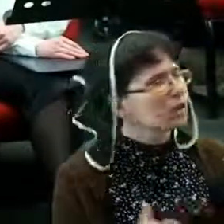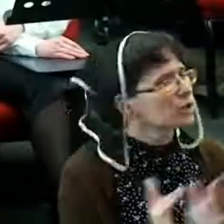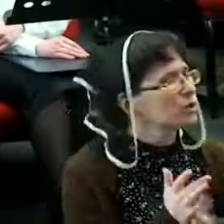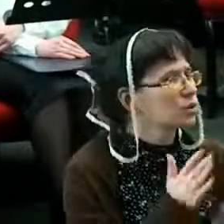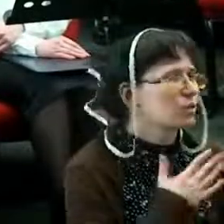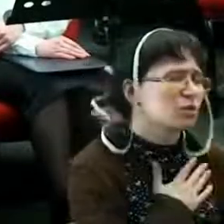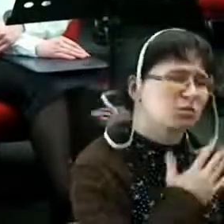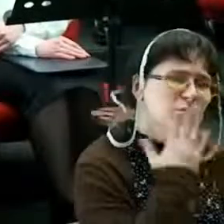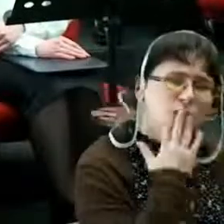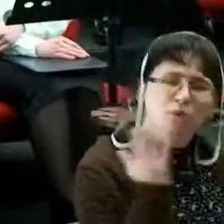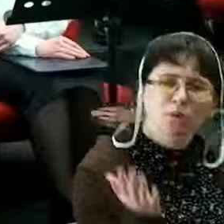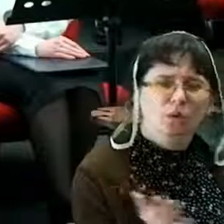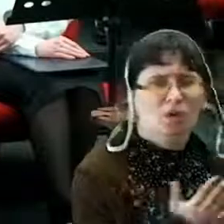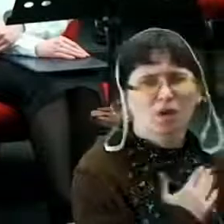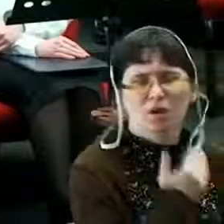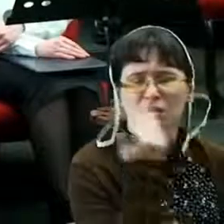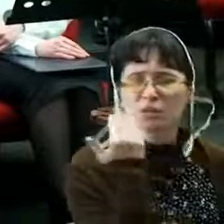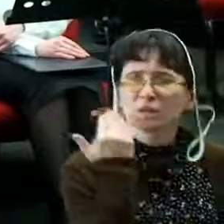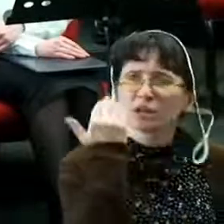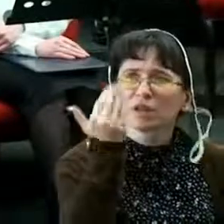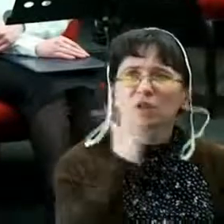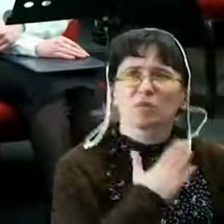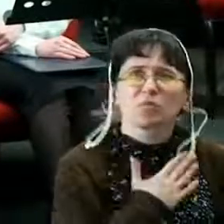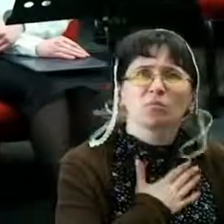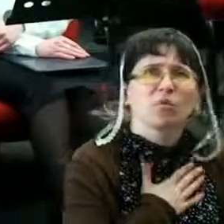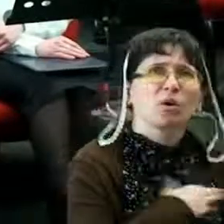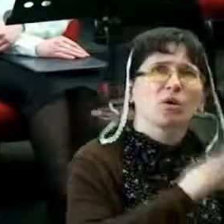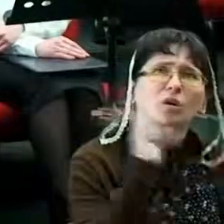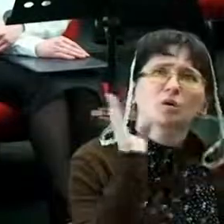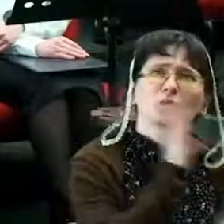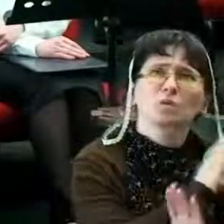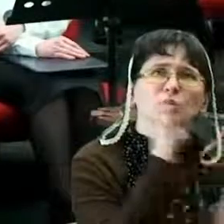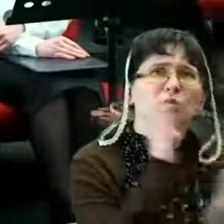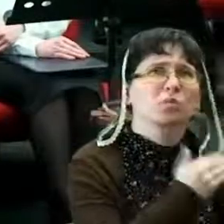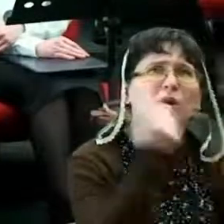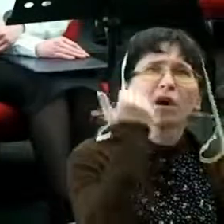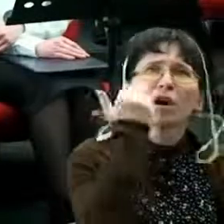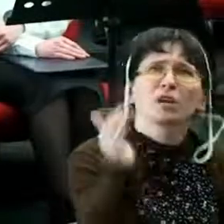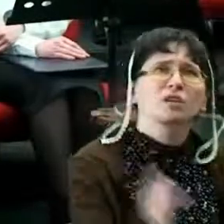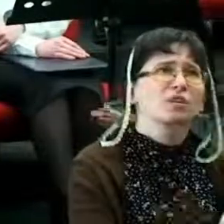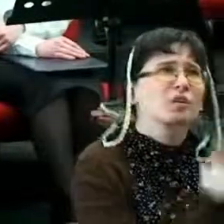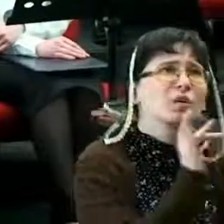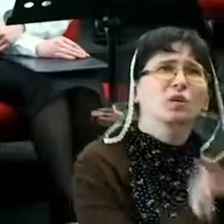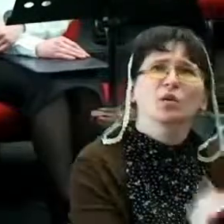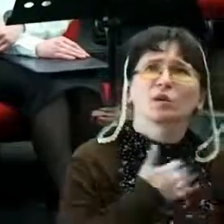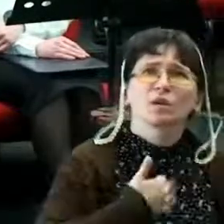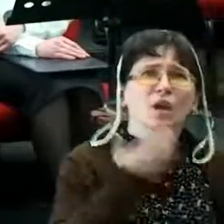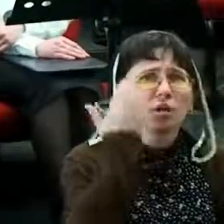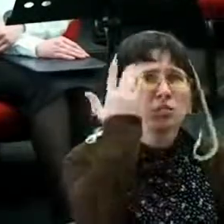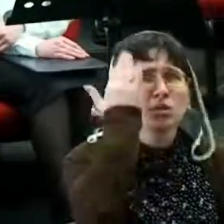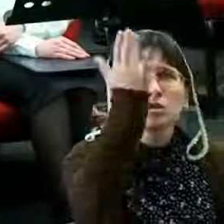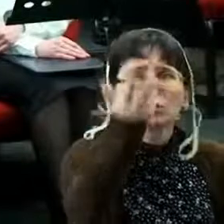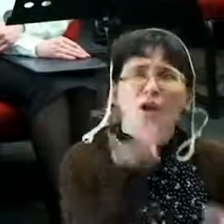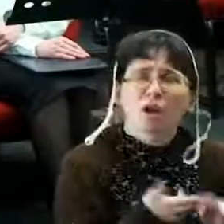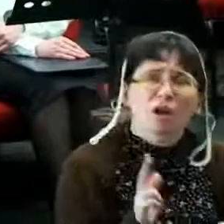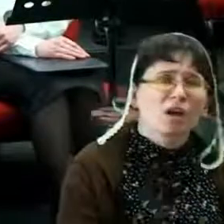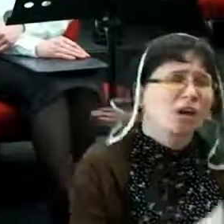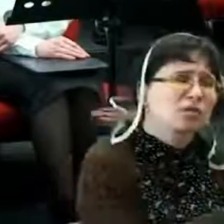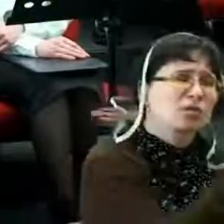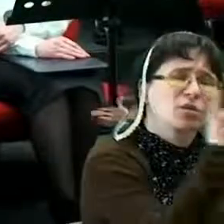доля моя, як серцю бажана країна твоя. Те місто